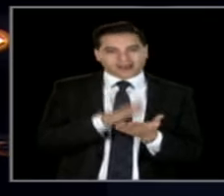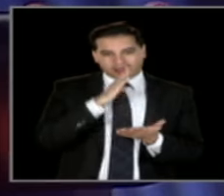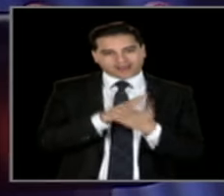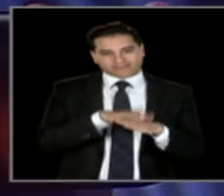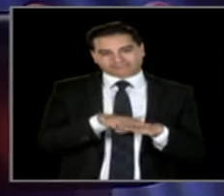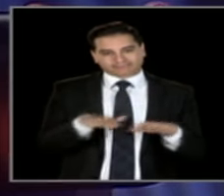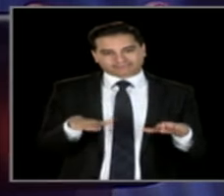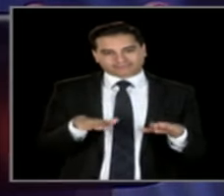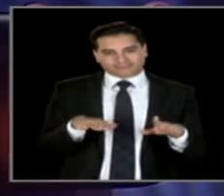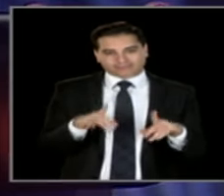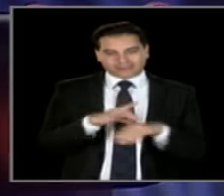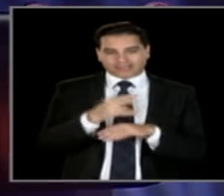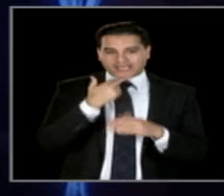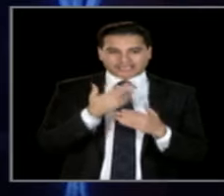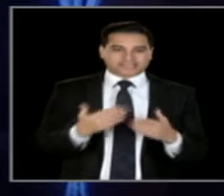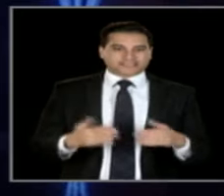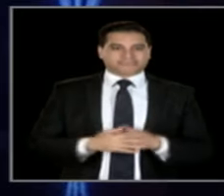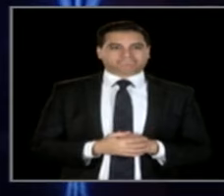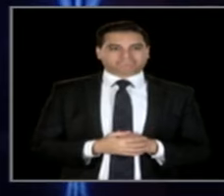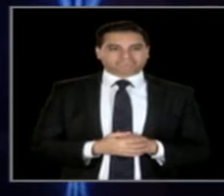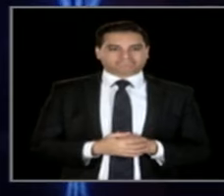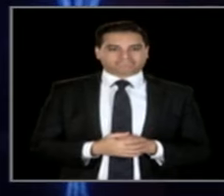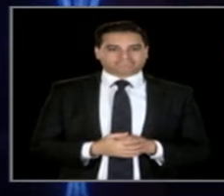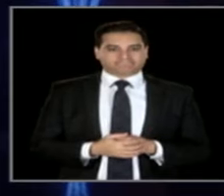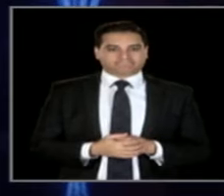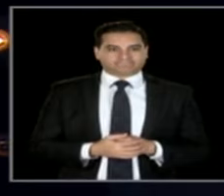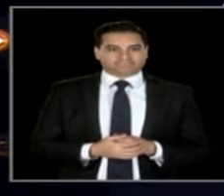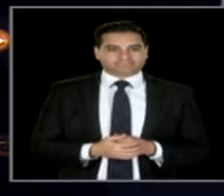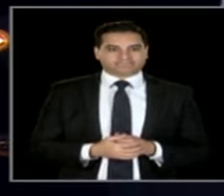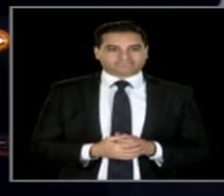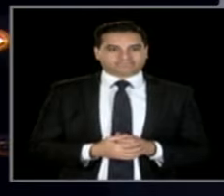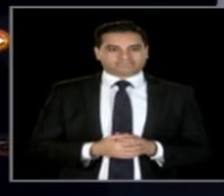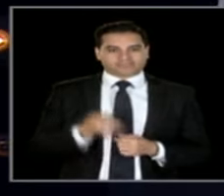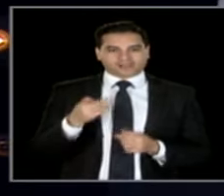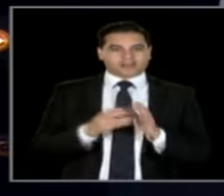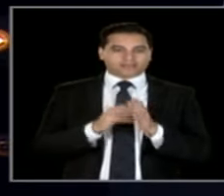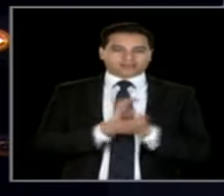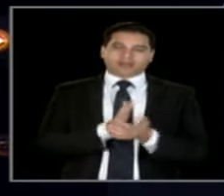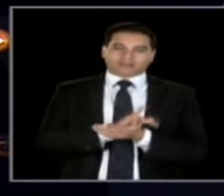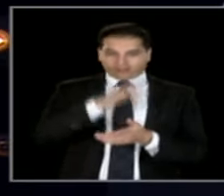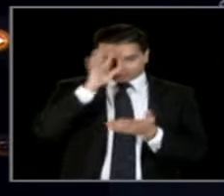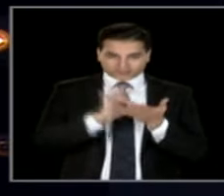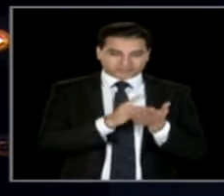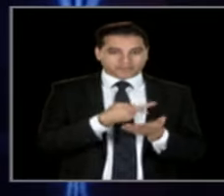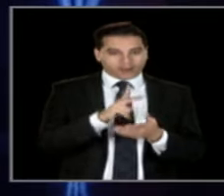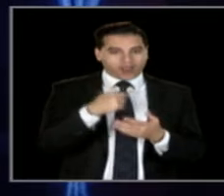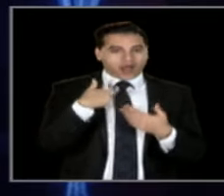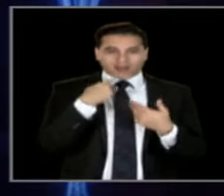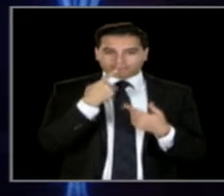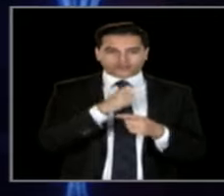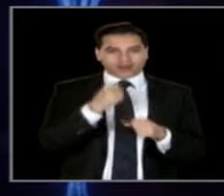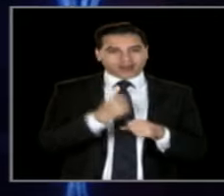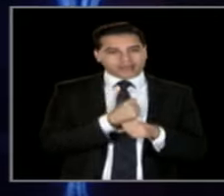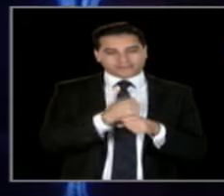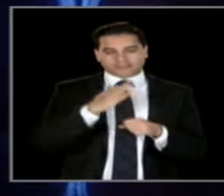لك، بيور لك. جامعه طنطا حظكم حلو، مش هقدر اقول ادائكم حلو، الاداء زي